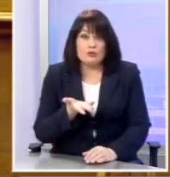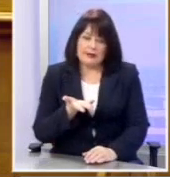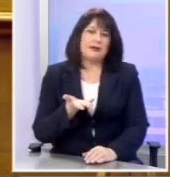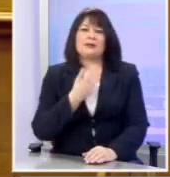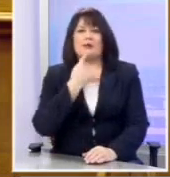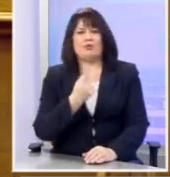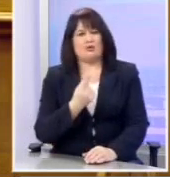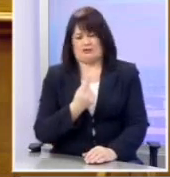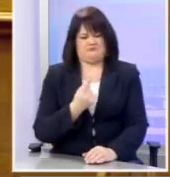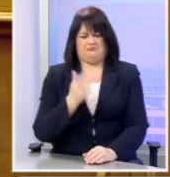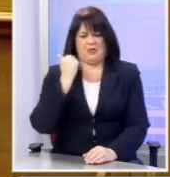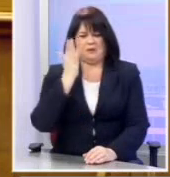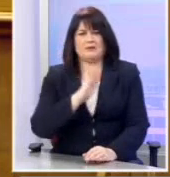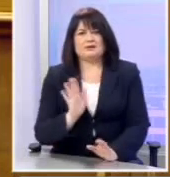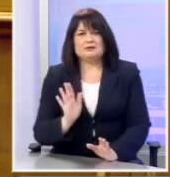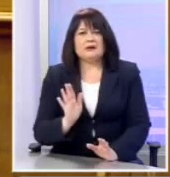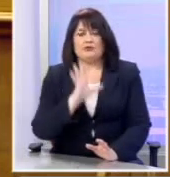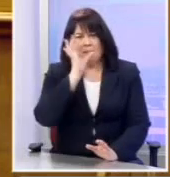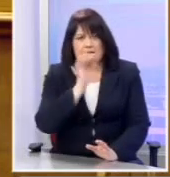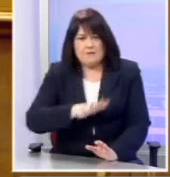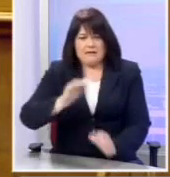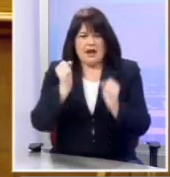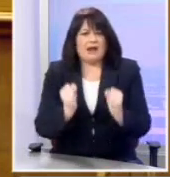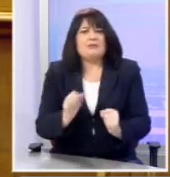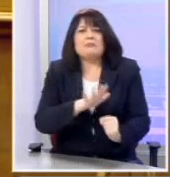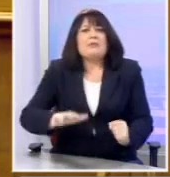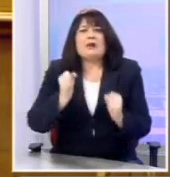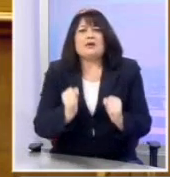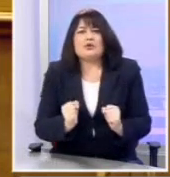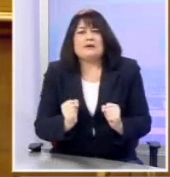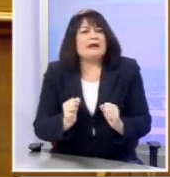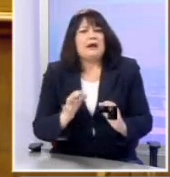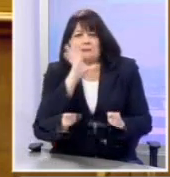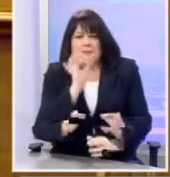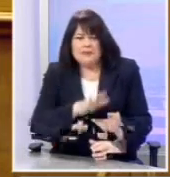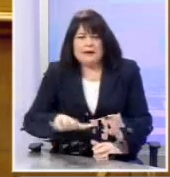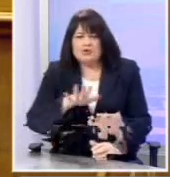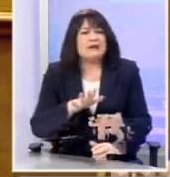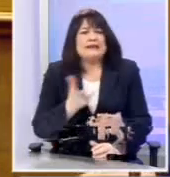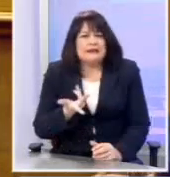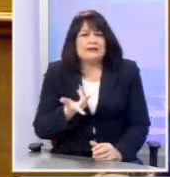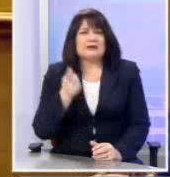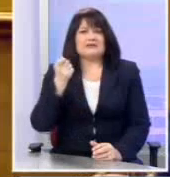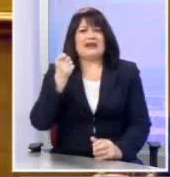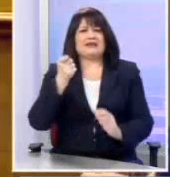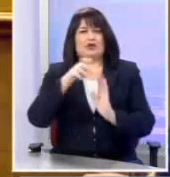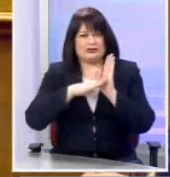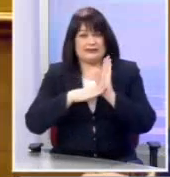κανείς την πραγματικότητα. Και η πραγματικότητα είναι το ασφαλιστικό μας σύστημα δεν είναι